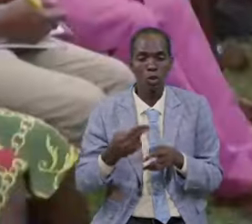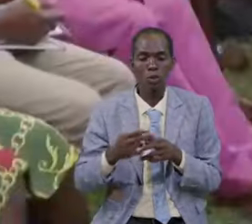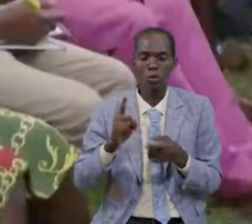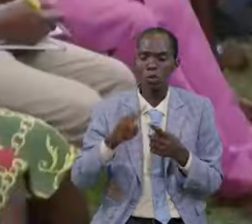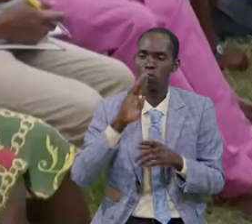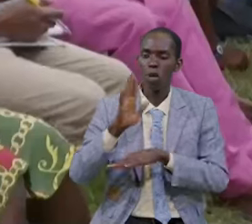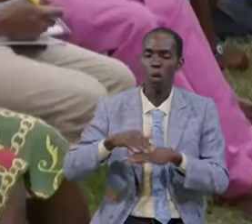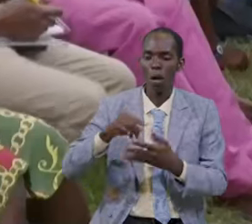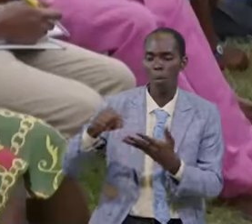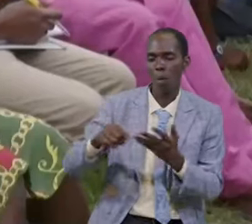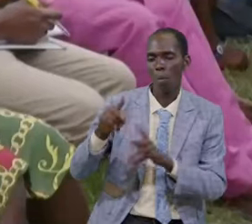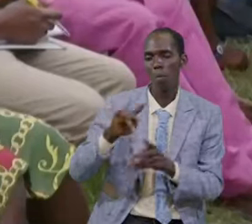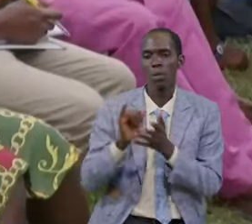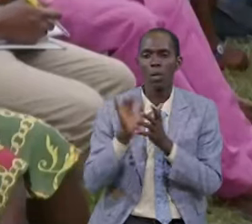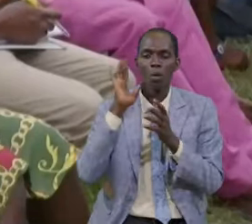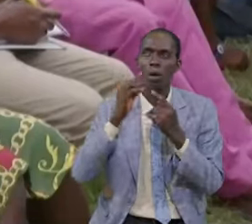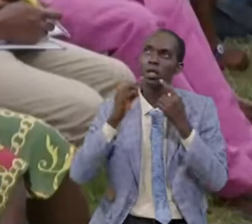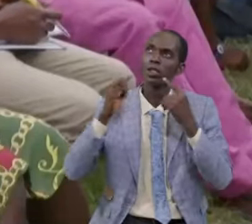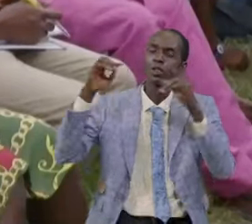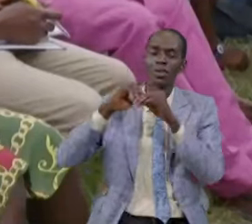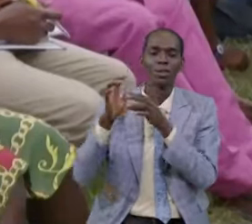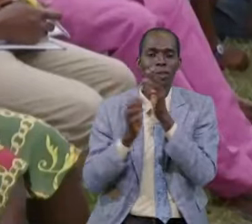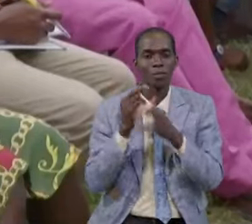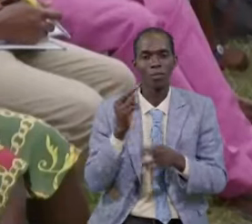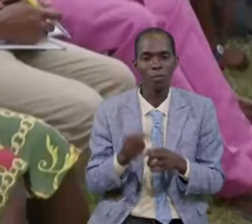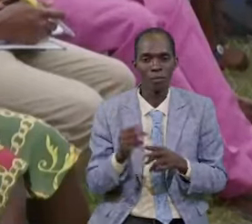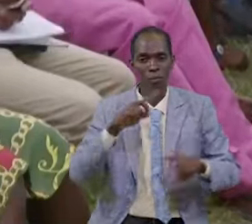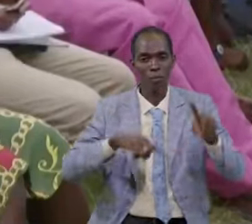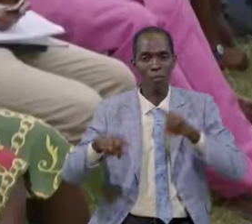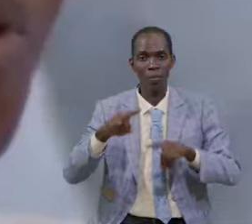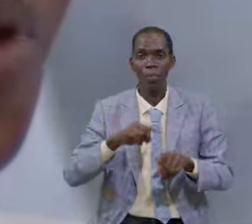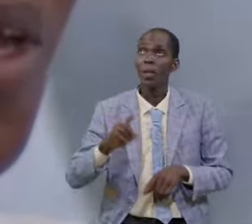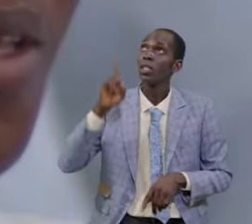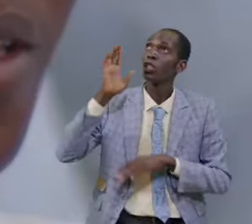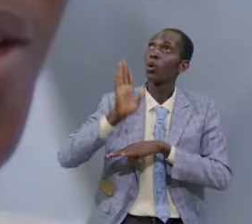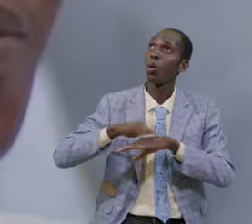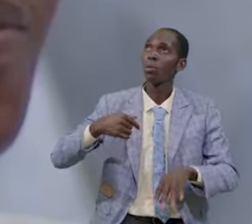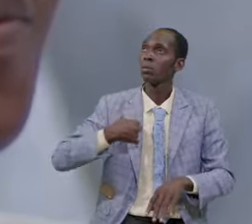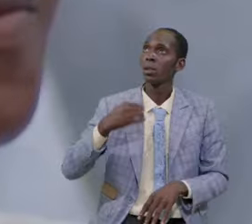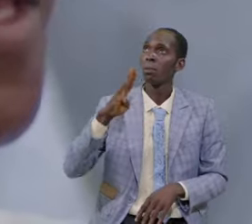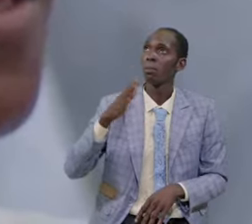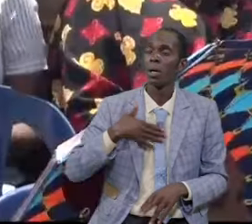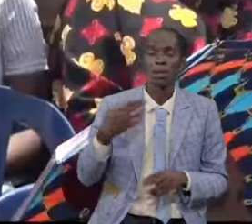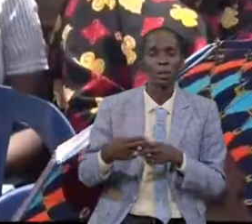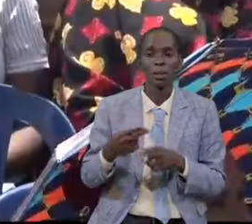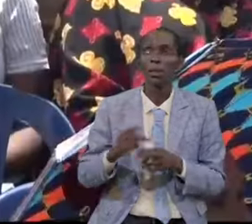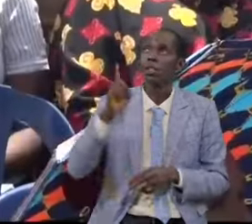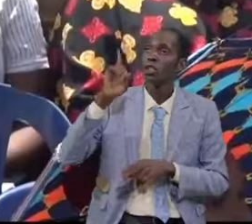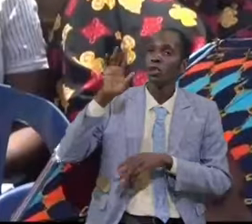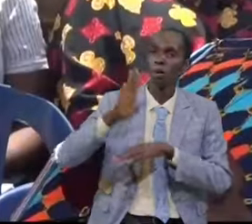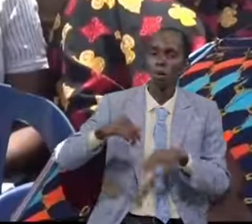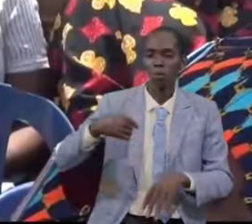réaliser au nom de Jésus. Il t'appelle par ton nom. Il dit, m'appelle par mon nom. Il m'appelle par mon